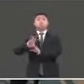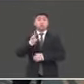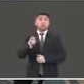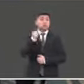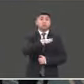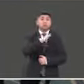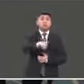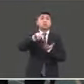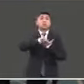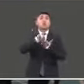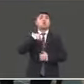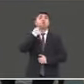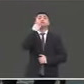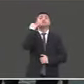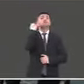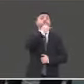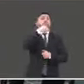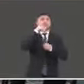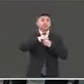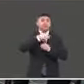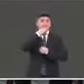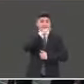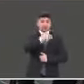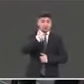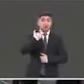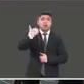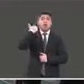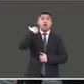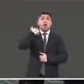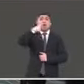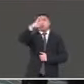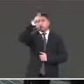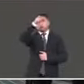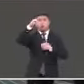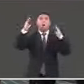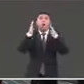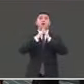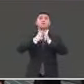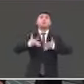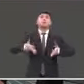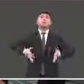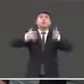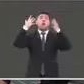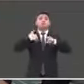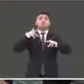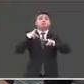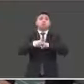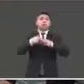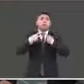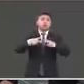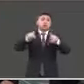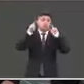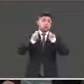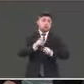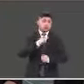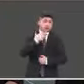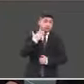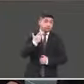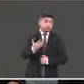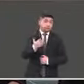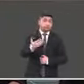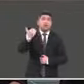yok ziyaretimiz vesilesiyle yeni Türkiye binamızın açılışını gerçekleştirdik